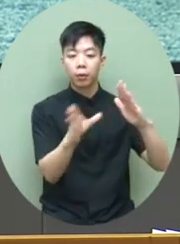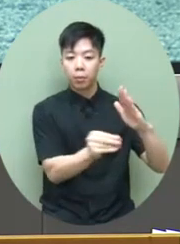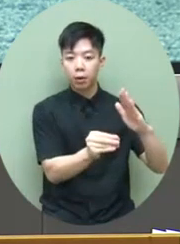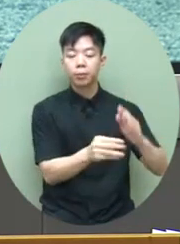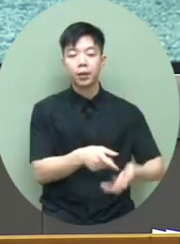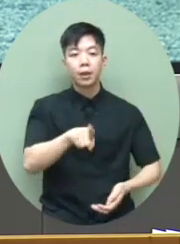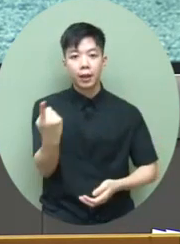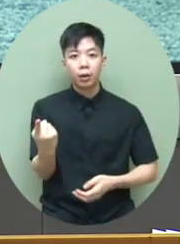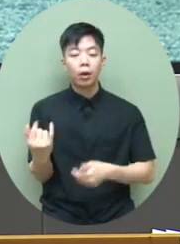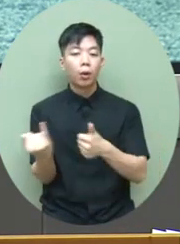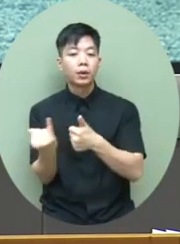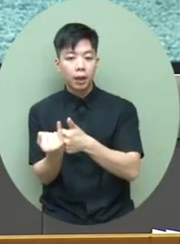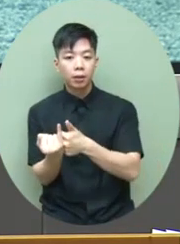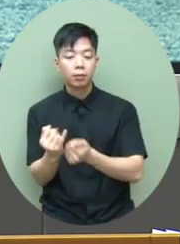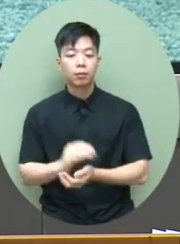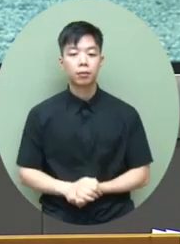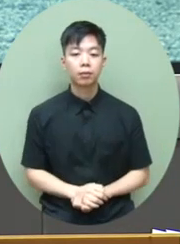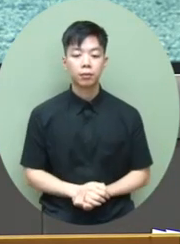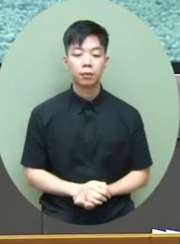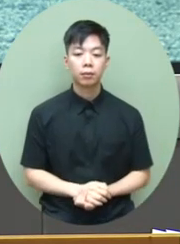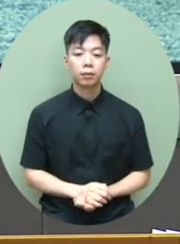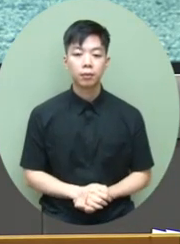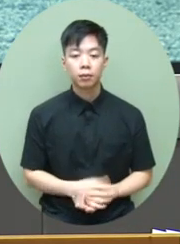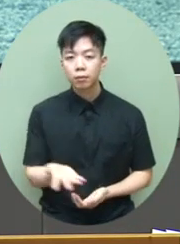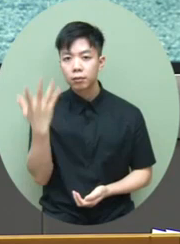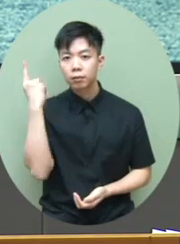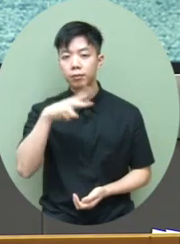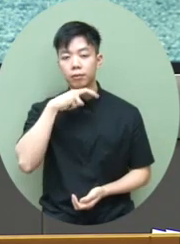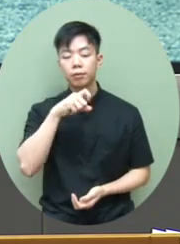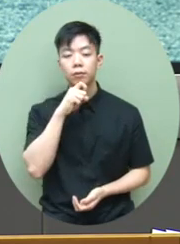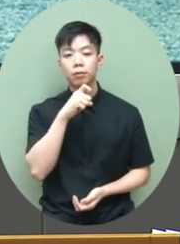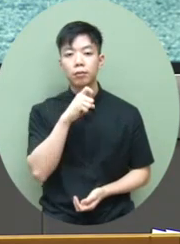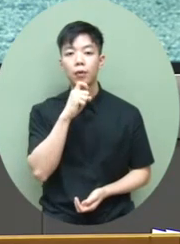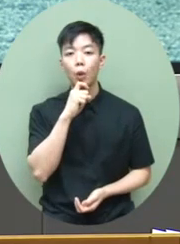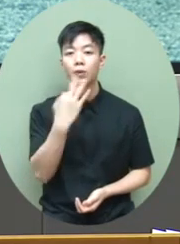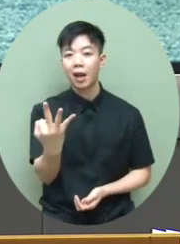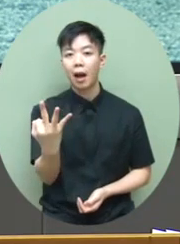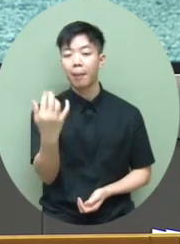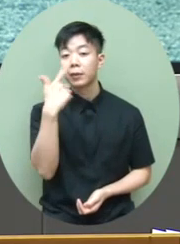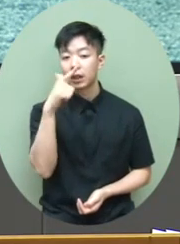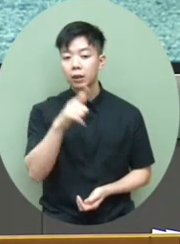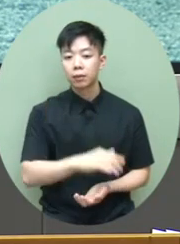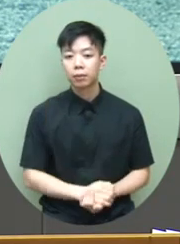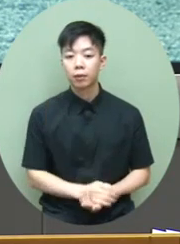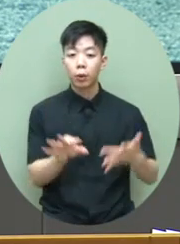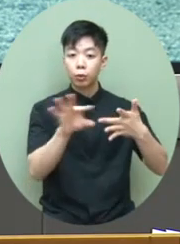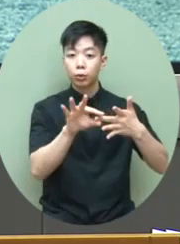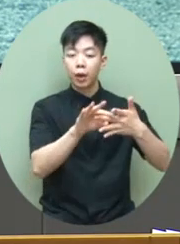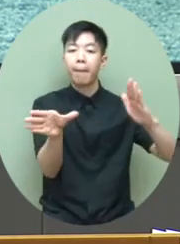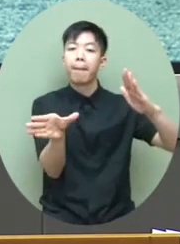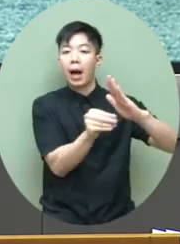五 Y 嘅。咁我哋琴日晏晝之後咧，就收到多三個個案咧，喺同一個宿舍